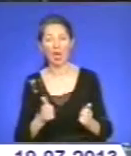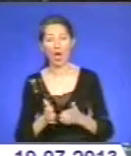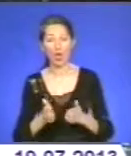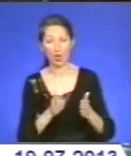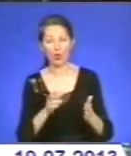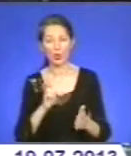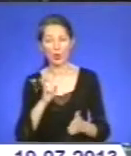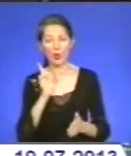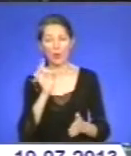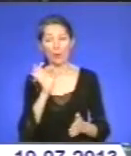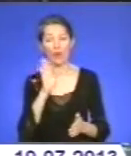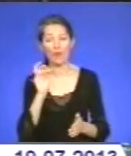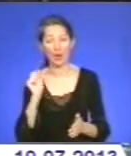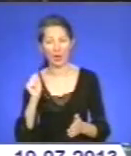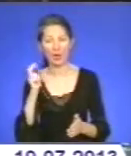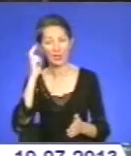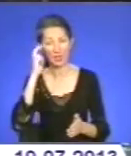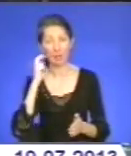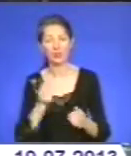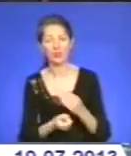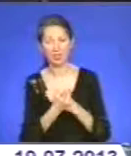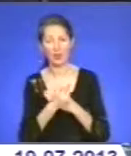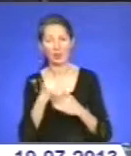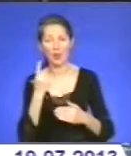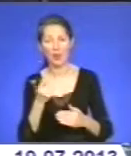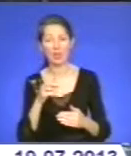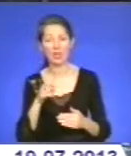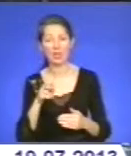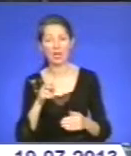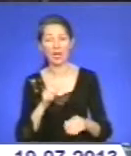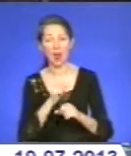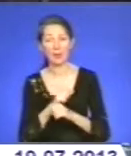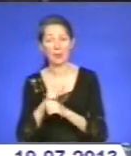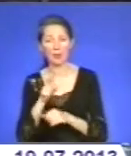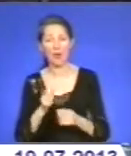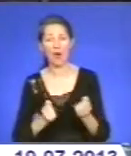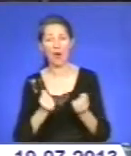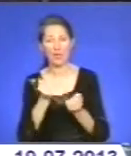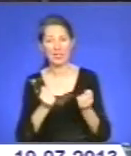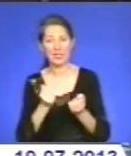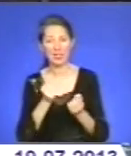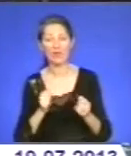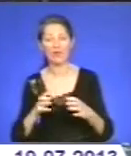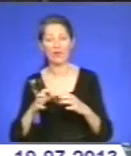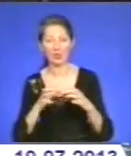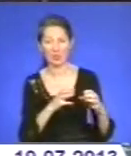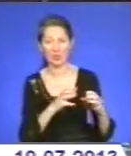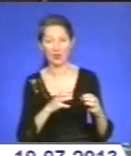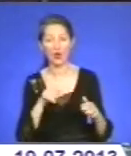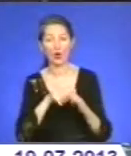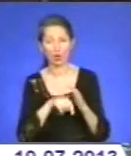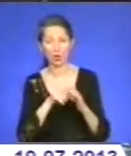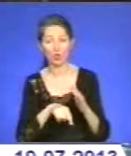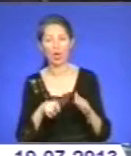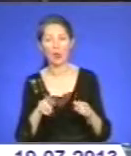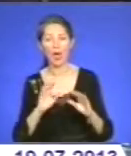перший тір-паркінг за європейськими стандартами. Там водії вантажівок внутрішнього і міжнародного напрямку зможуть відпочити з